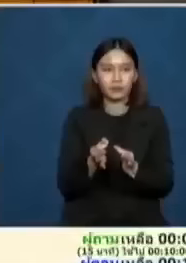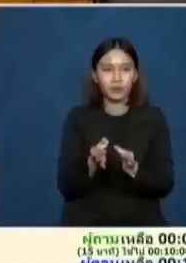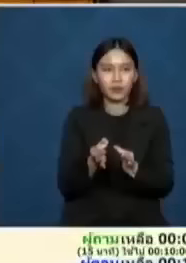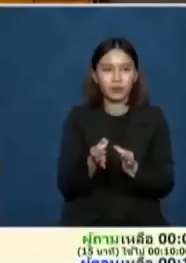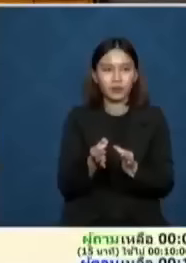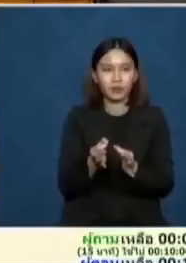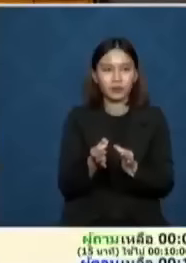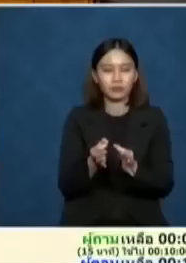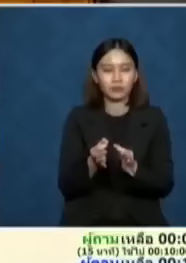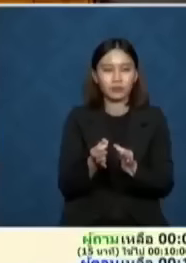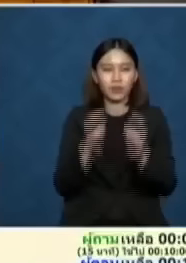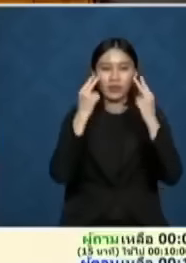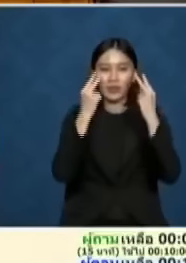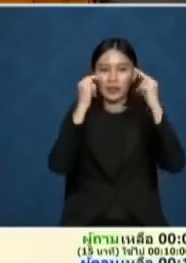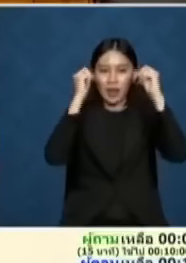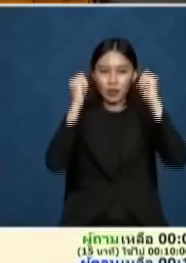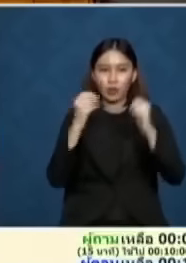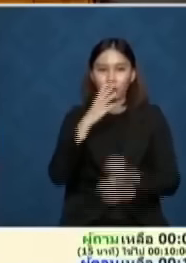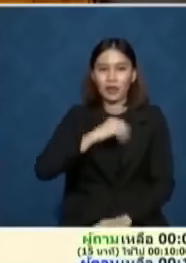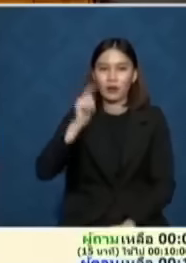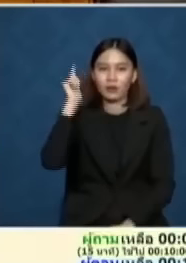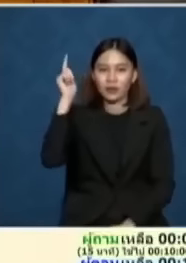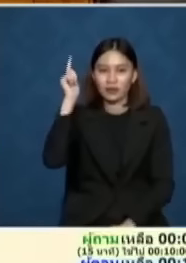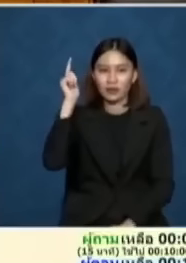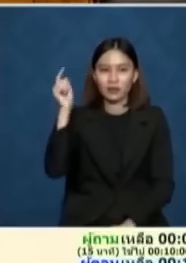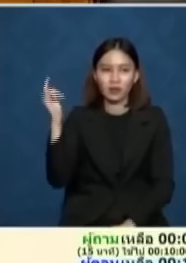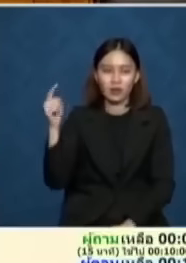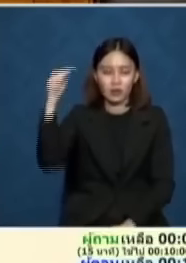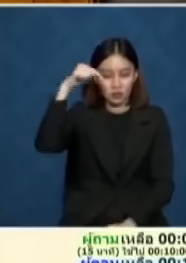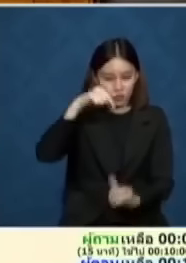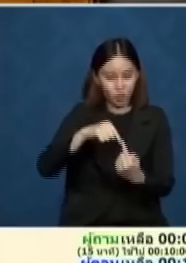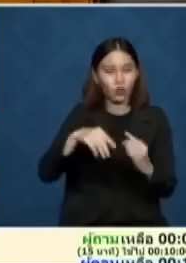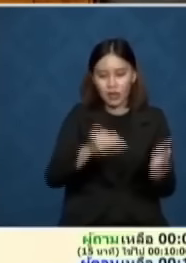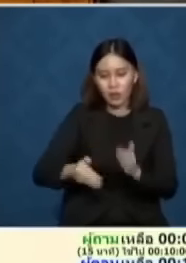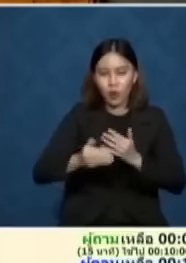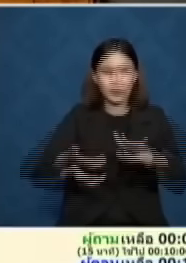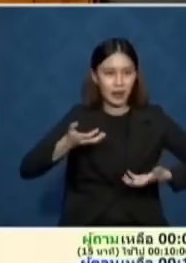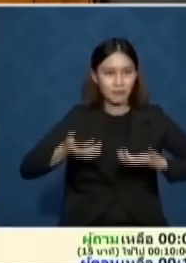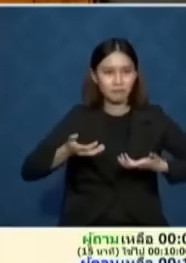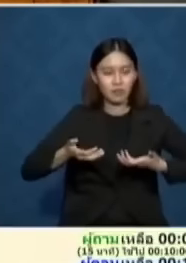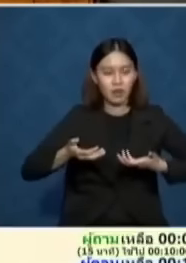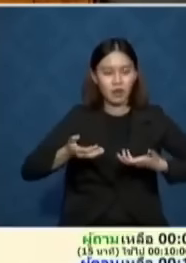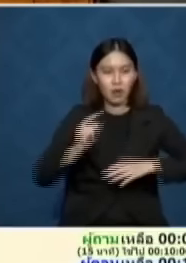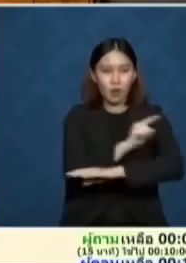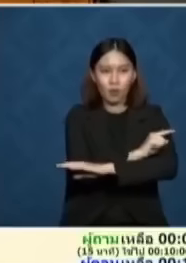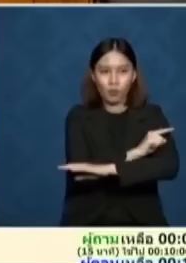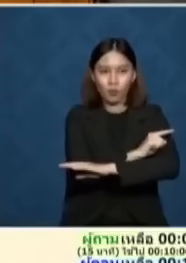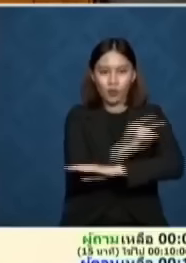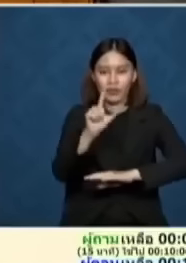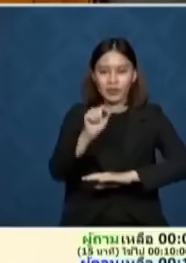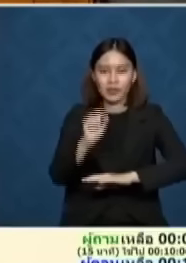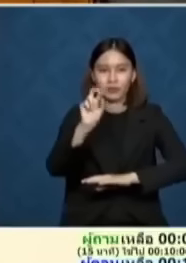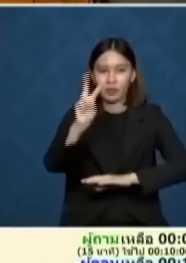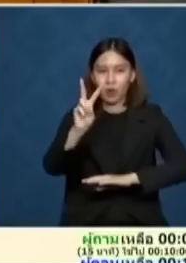ี่คือคำตอบในประเด็นแรกของพันตำรวจเอกทวีสอดส่องนะฮะ ค่ะ คือการตอบประเด็นนี้คือการพยายามปัดออกไปว่